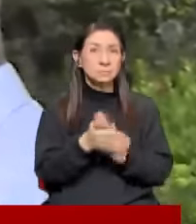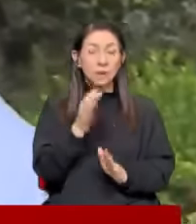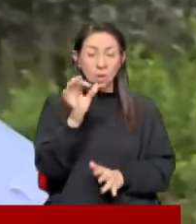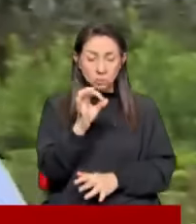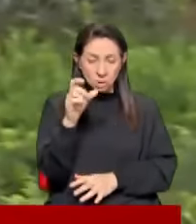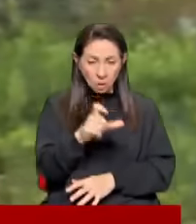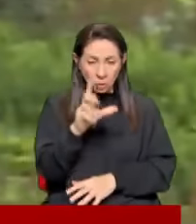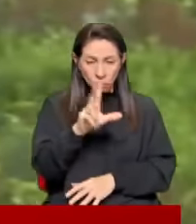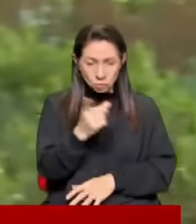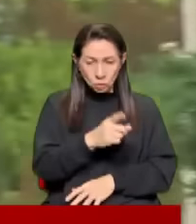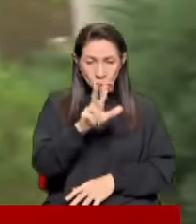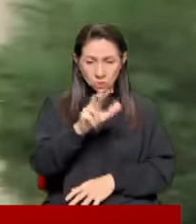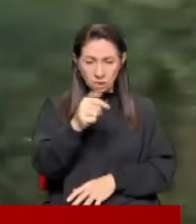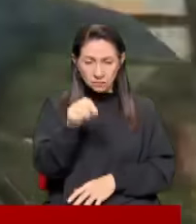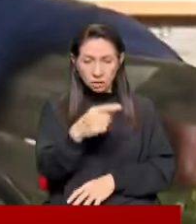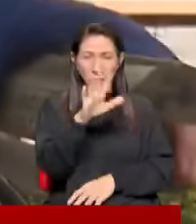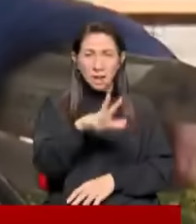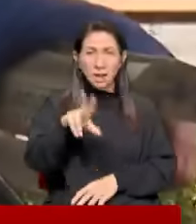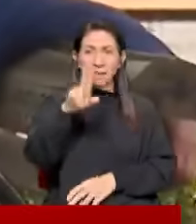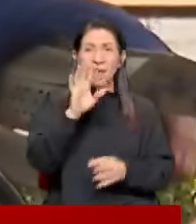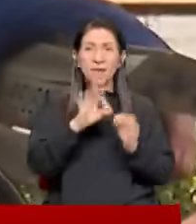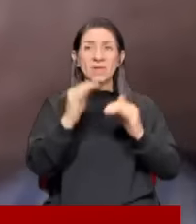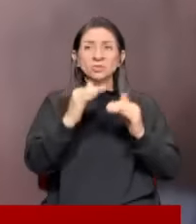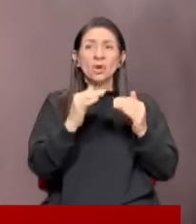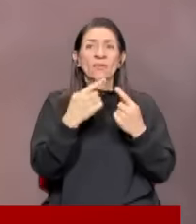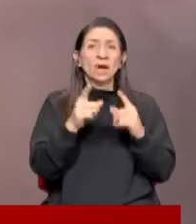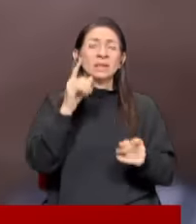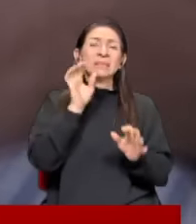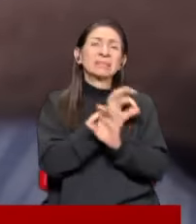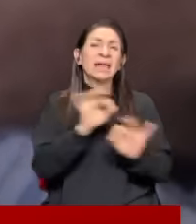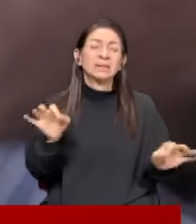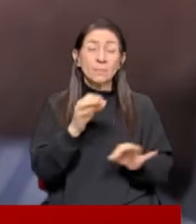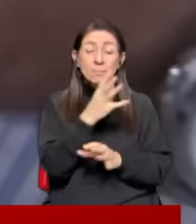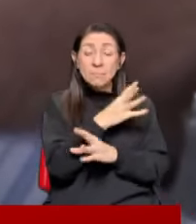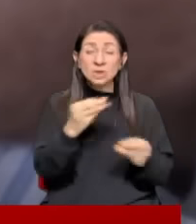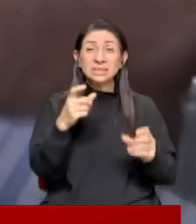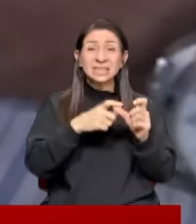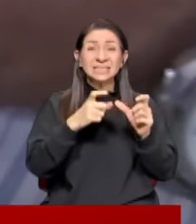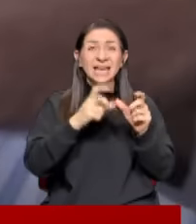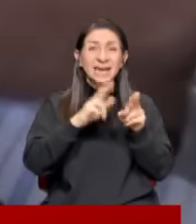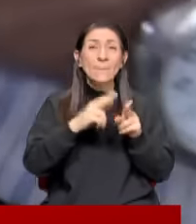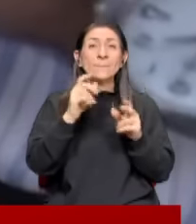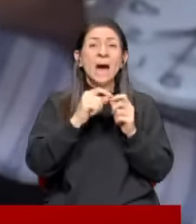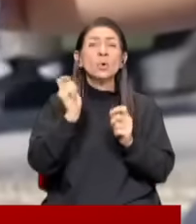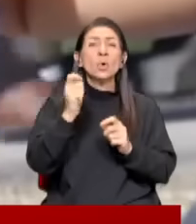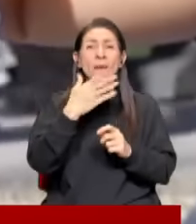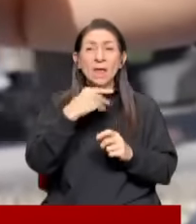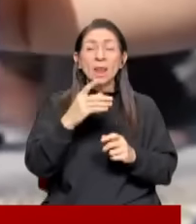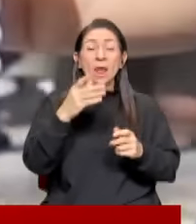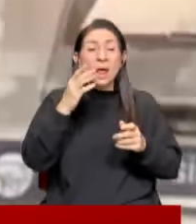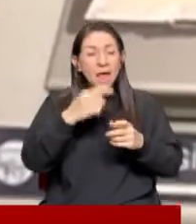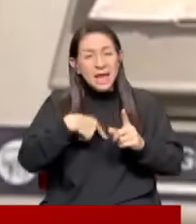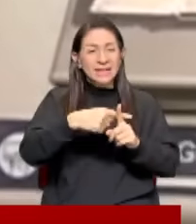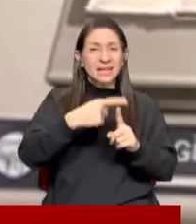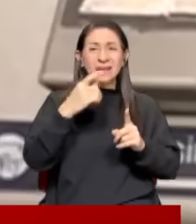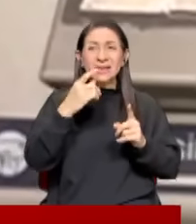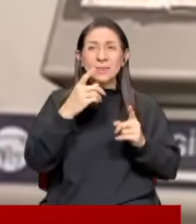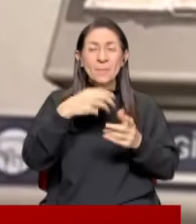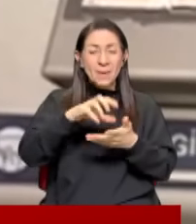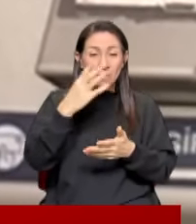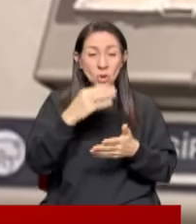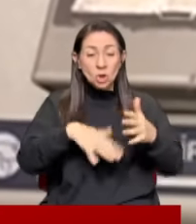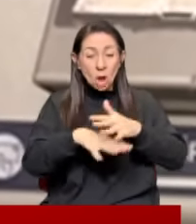ayında %36,57'lik enflasyon farkı netleşti. Milyonlarca SSK Bağkur emeklisi refah payı bekliyor. Kök